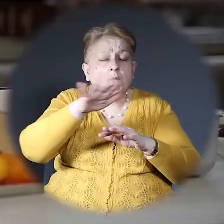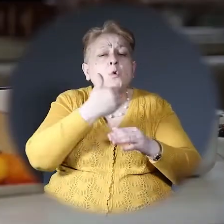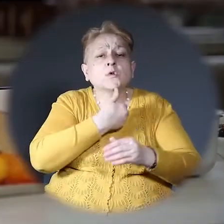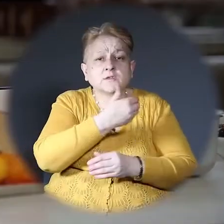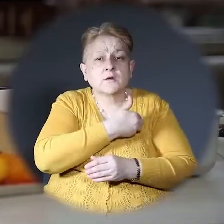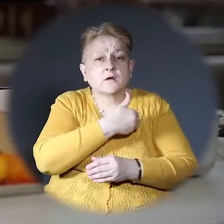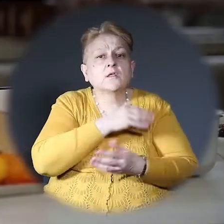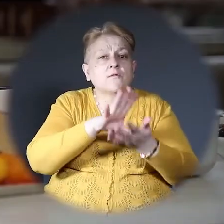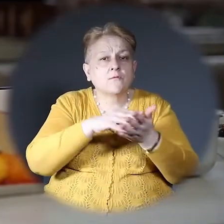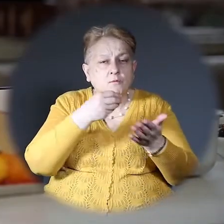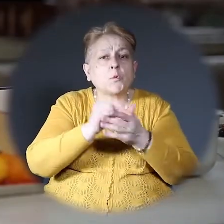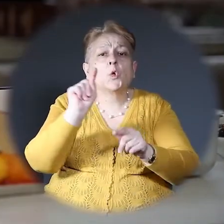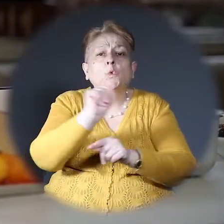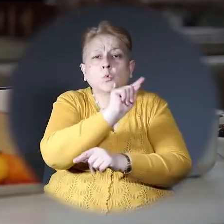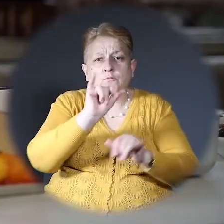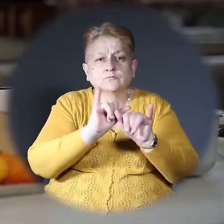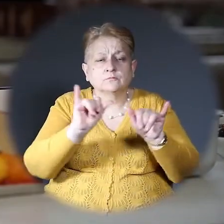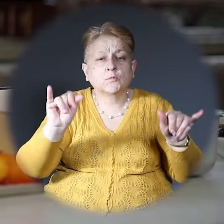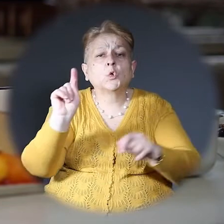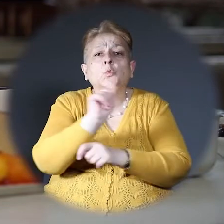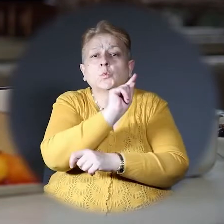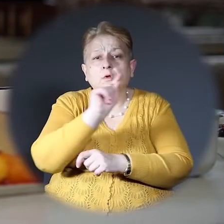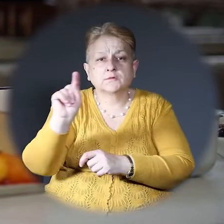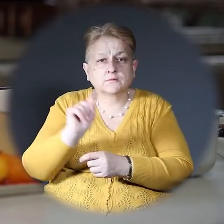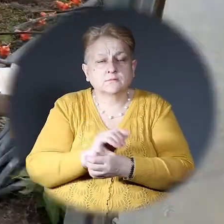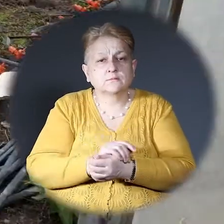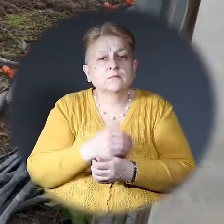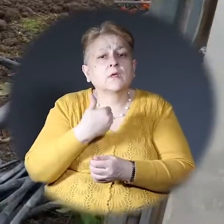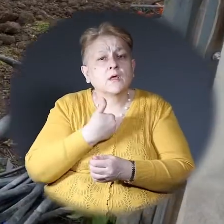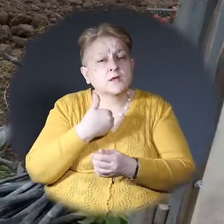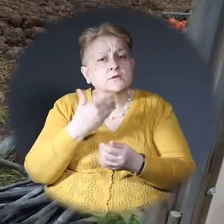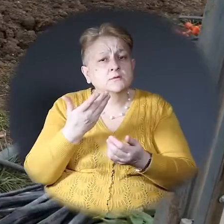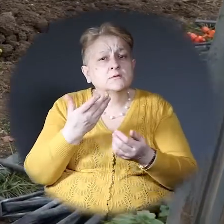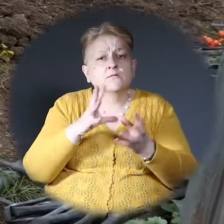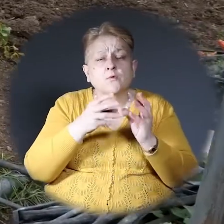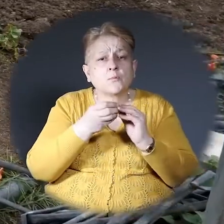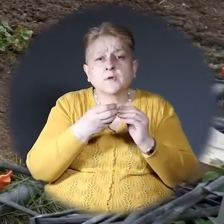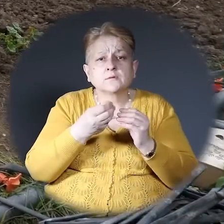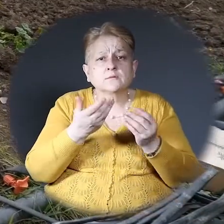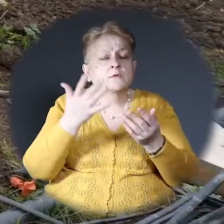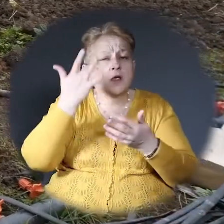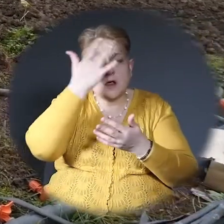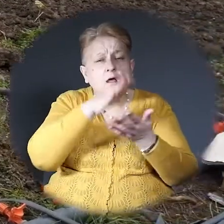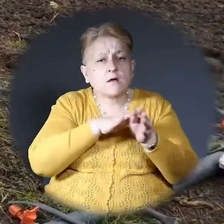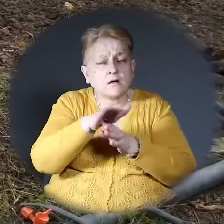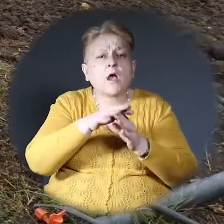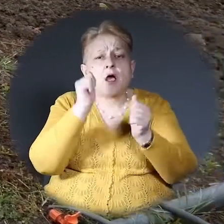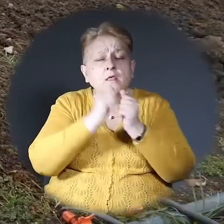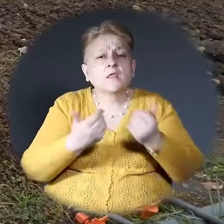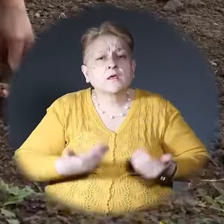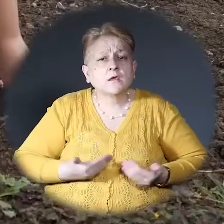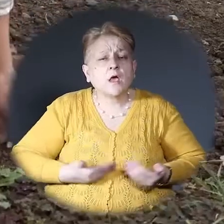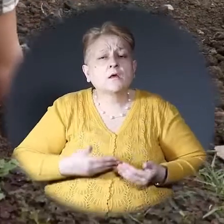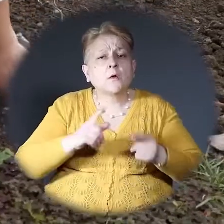մասշտաբով, ու կցանկանայի որպեսզի տուրիզմը այստեղ շատ զարգանար։ Ես խորհուրդ կտամ ընդհանրապես չվախենալ ոչ մի բանից,